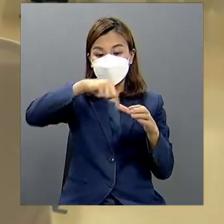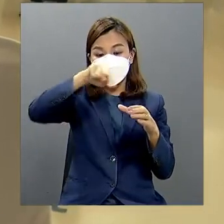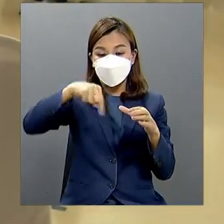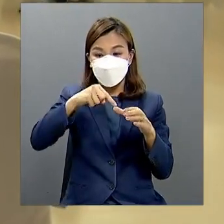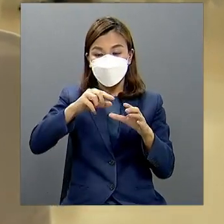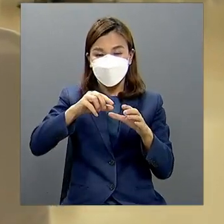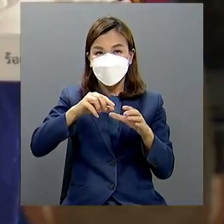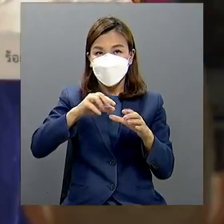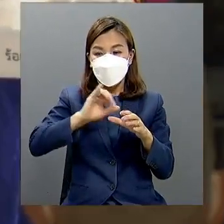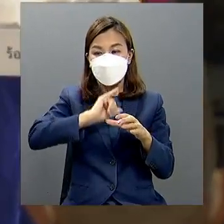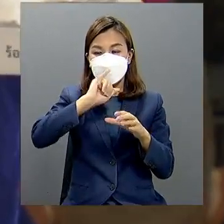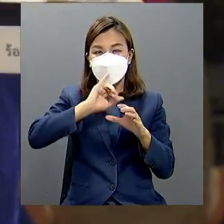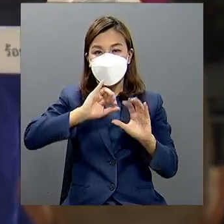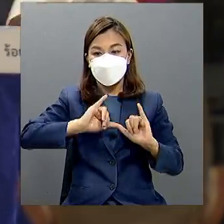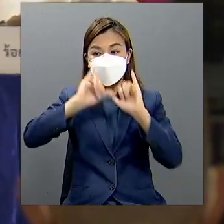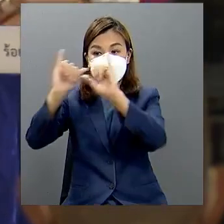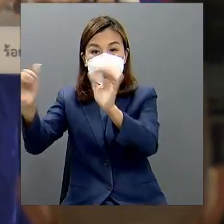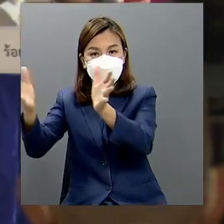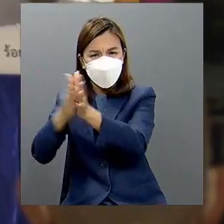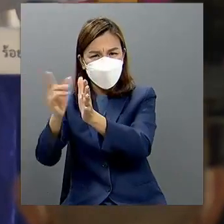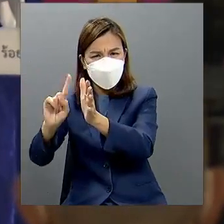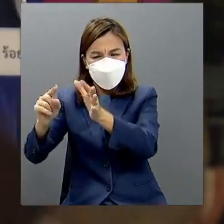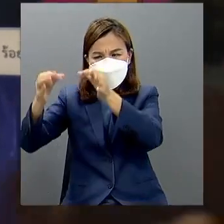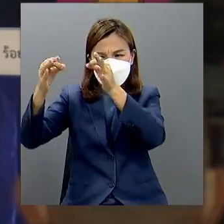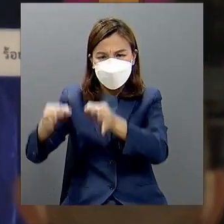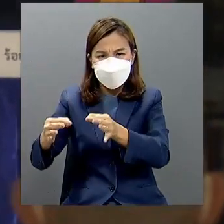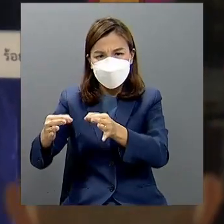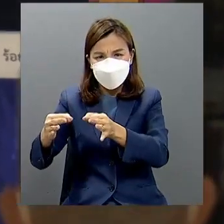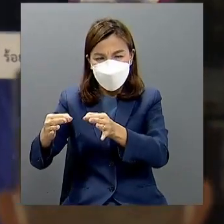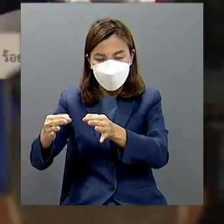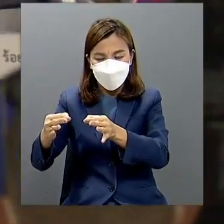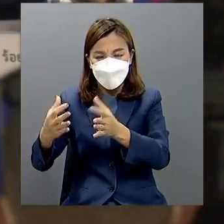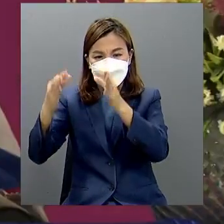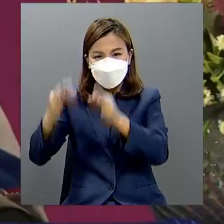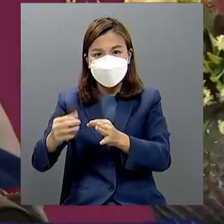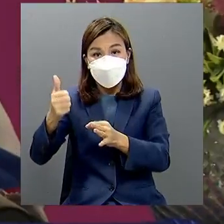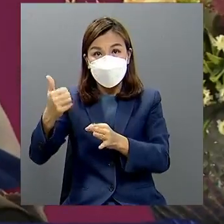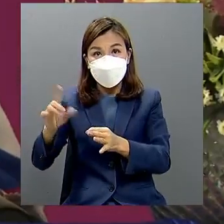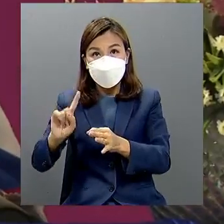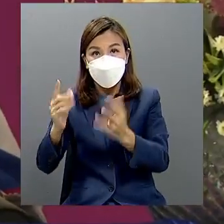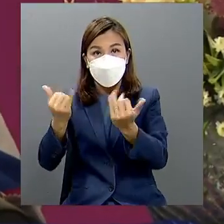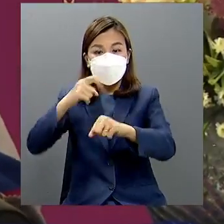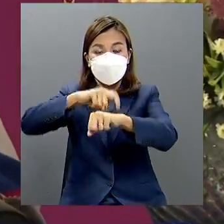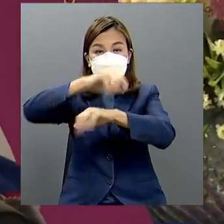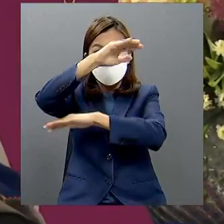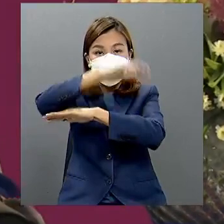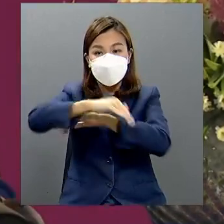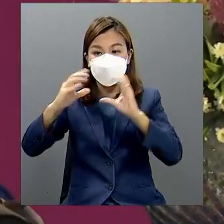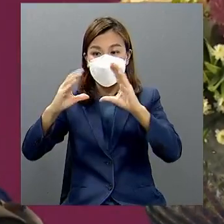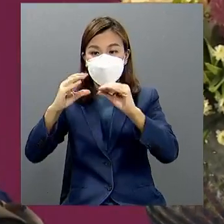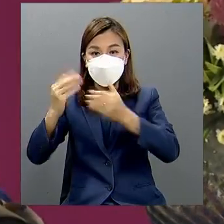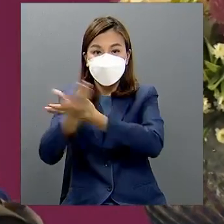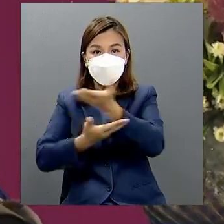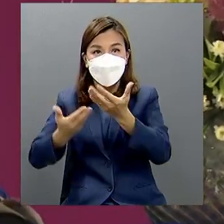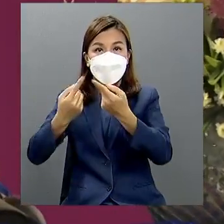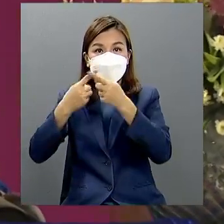ยแต่การตัดสินใจที่ว่านี้จะเกิดขึ้นหลังหารือร่วมกับผู้กองธรรมนัสในเย็นวันนี้แต่ปรากฏการณ์ของเศรษฐกิจไทยที่เกิด